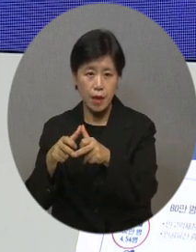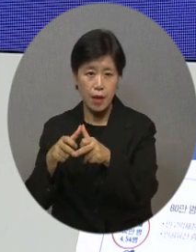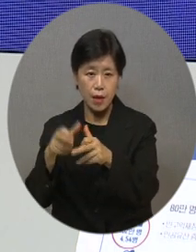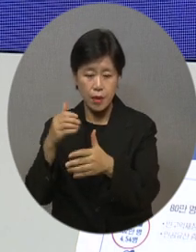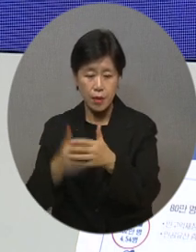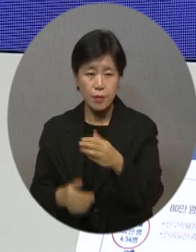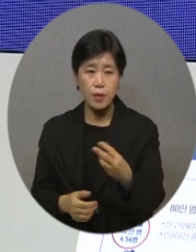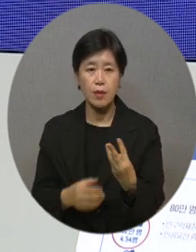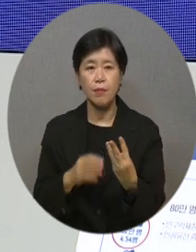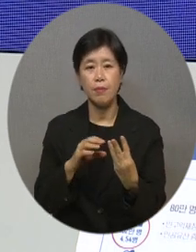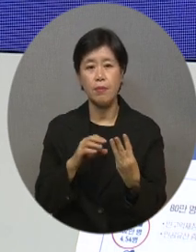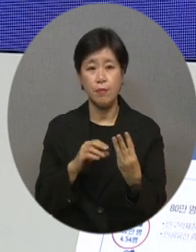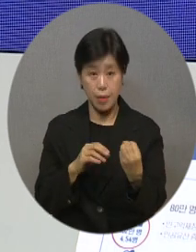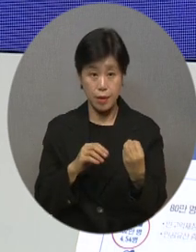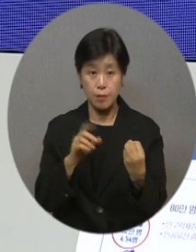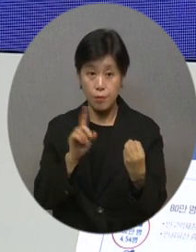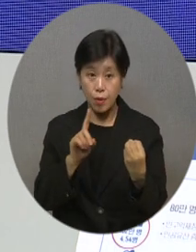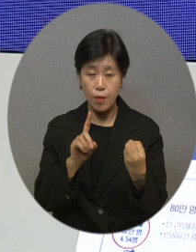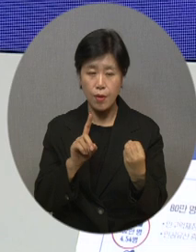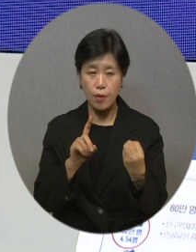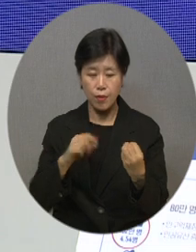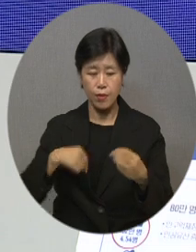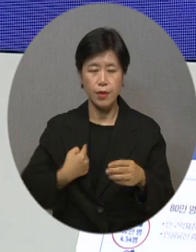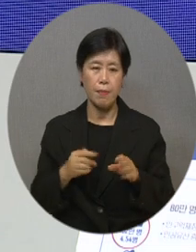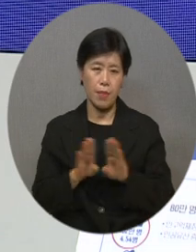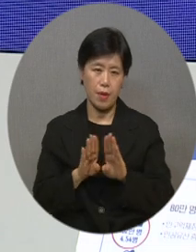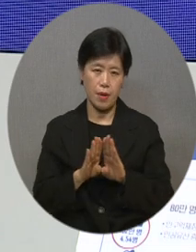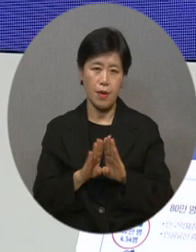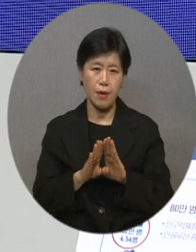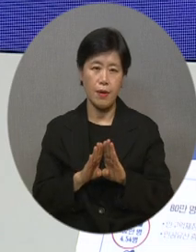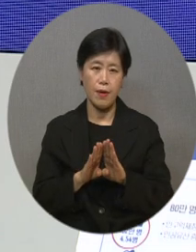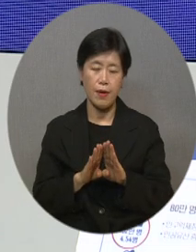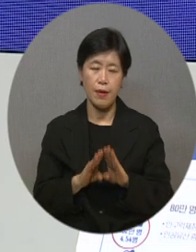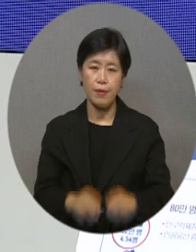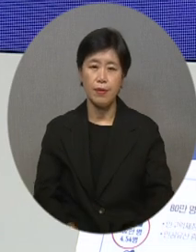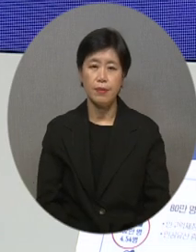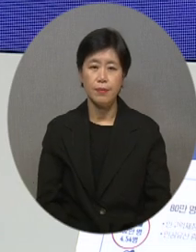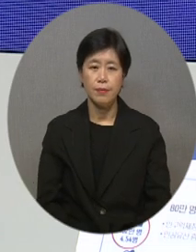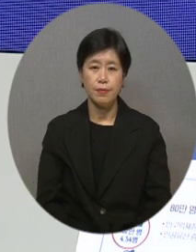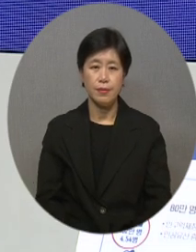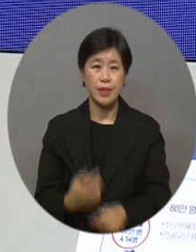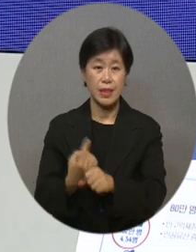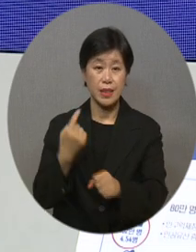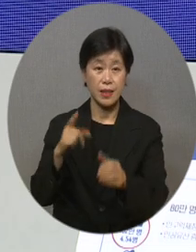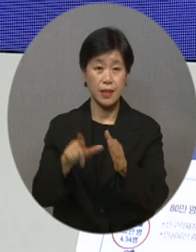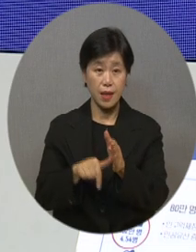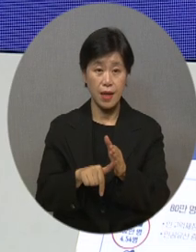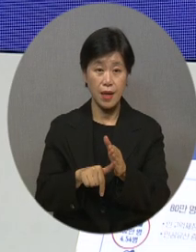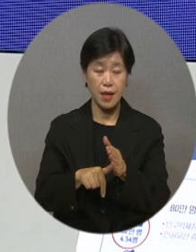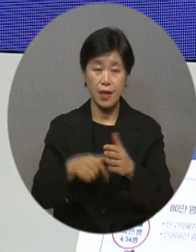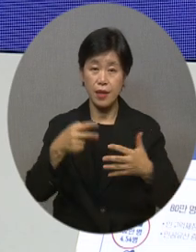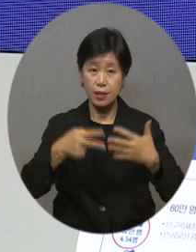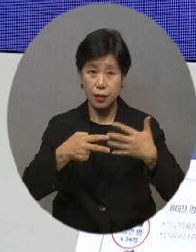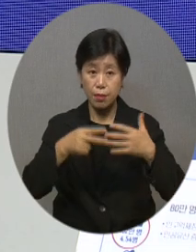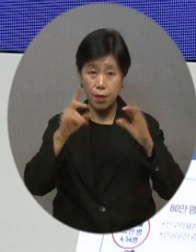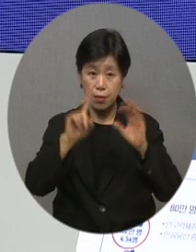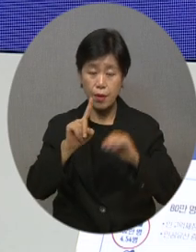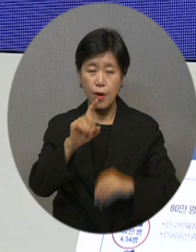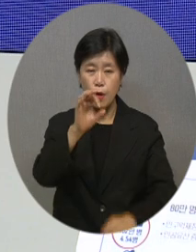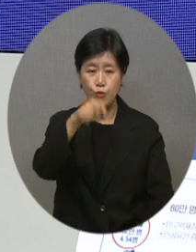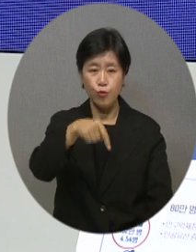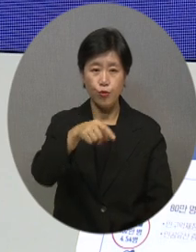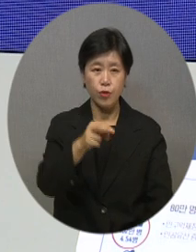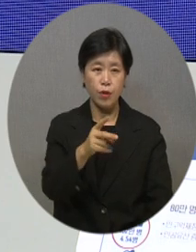그 이상한 변호사 우영우라고 해가지고 아주 여러 가지 인기를 끌었잖아요. 그래서 상당히 그것이 우리 장애 인식에서도 많은